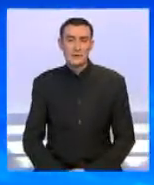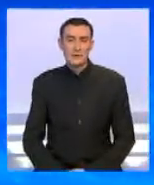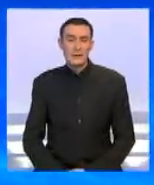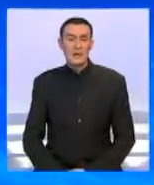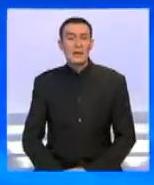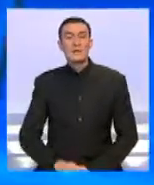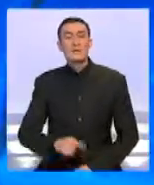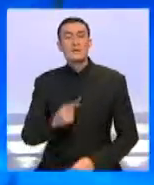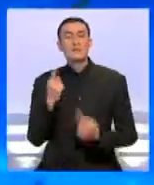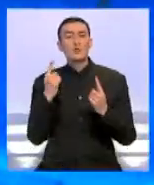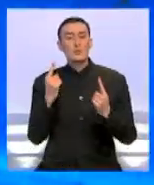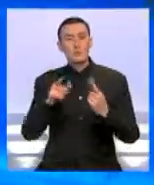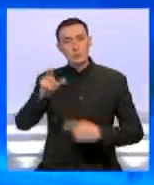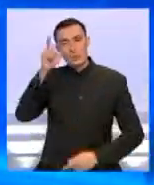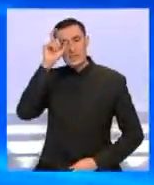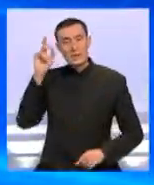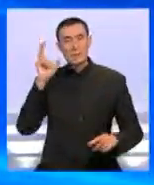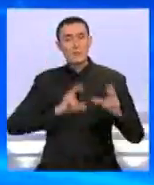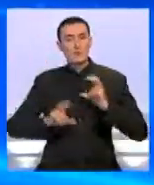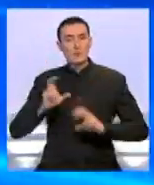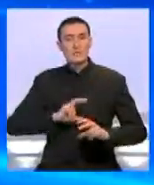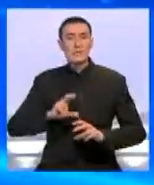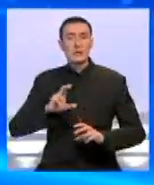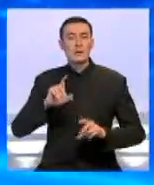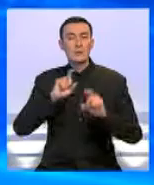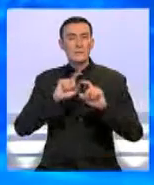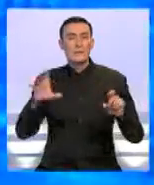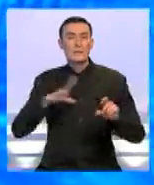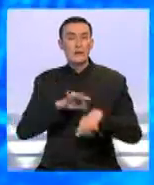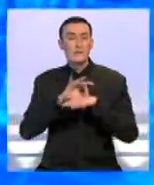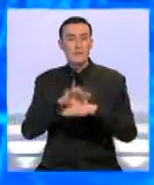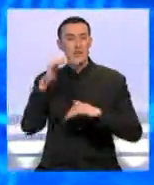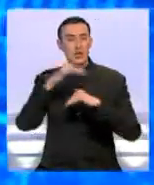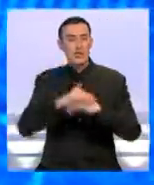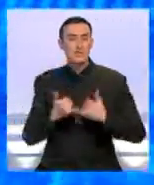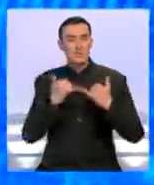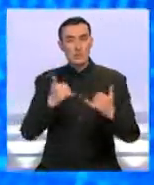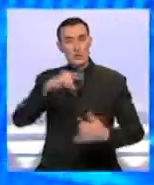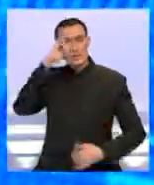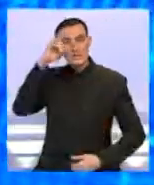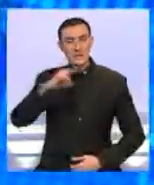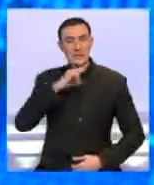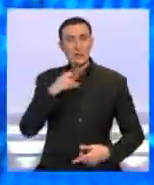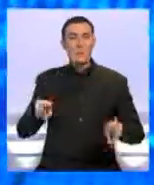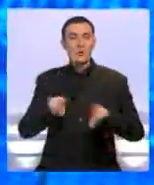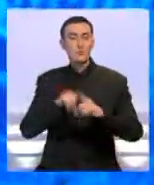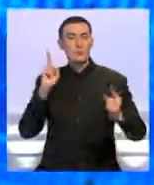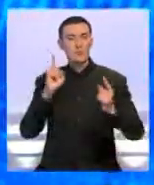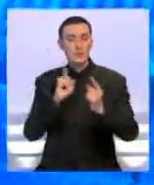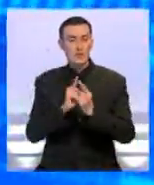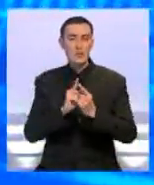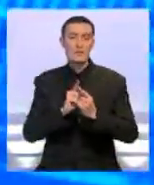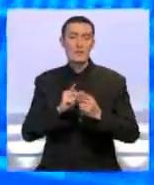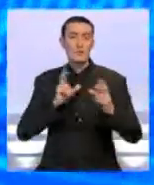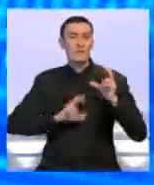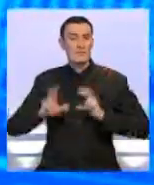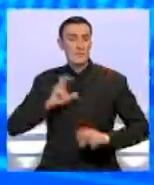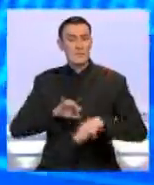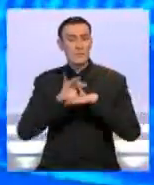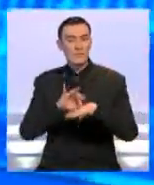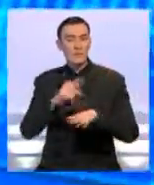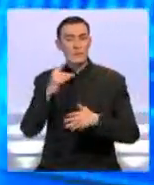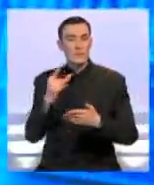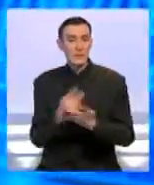В одном из ведущих турецких вузов в Стамбульском университете прошел вечер, посвященный Казахстану. Подобная встреча в стенах университета